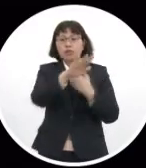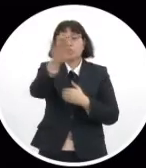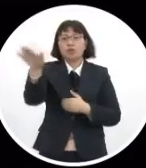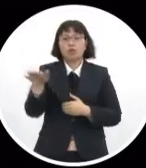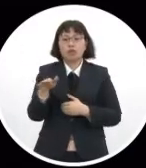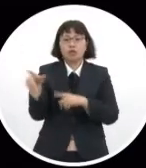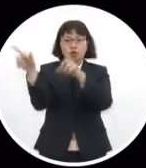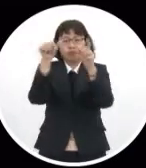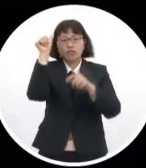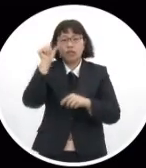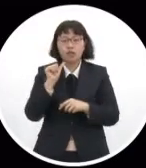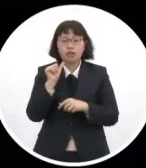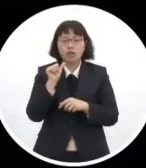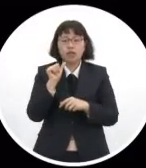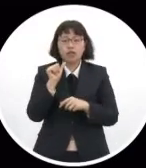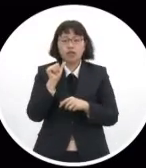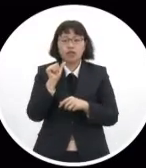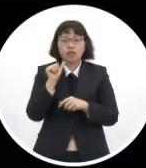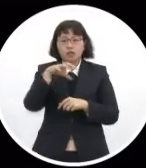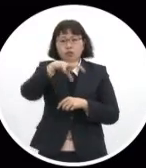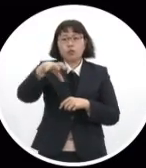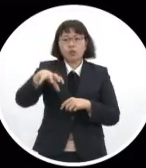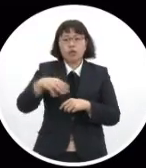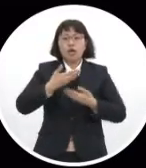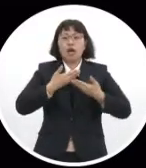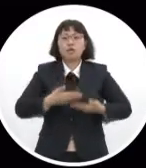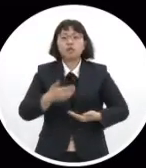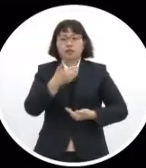住み慣れた町で安心して暮らせるよね。